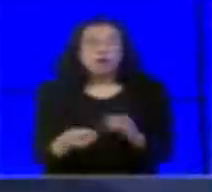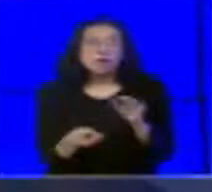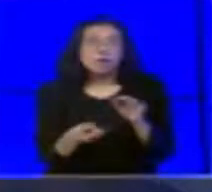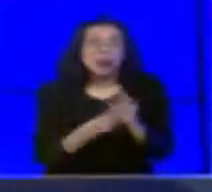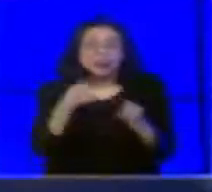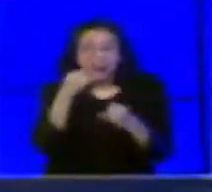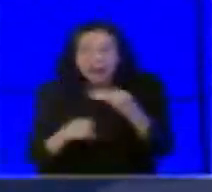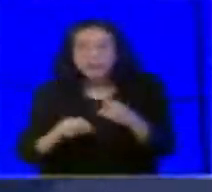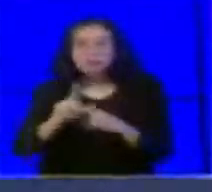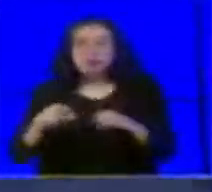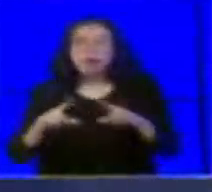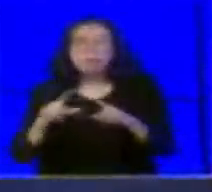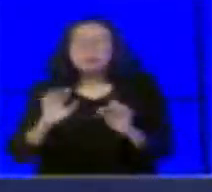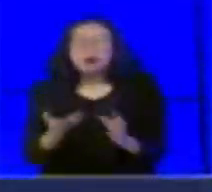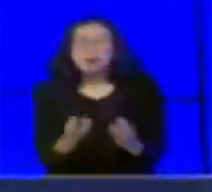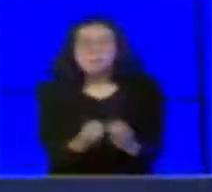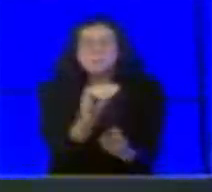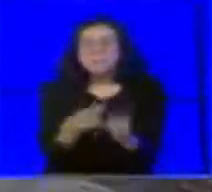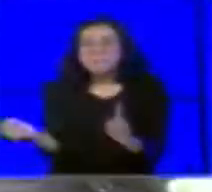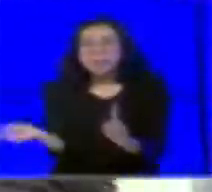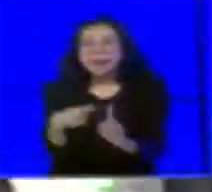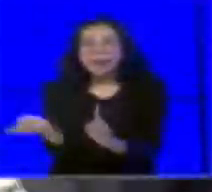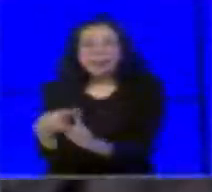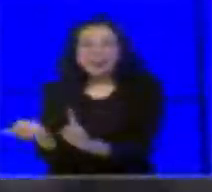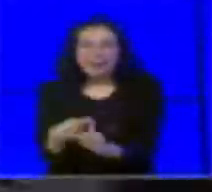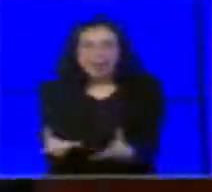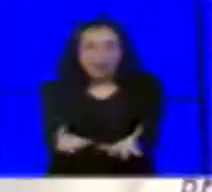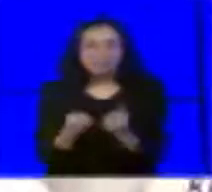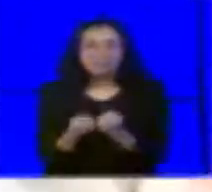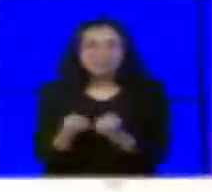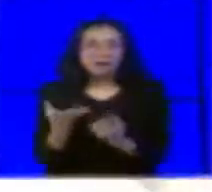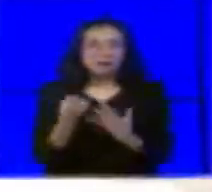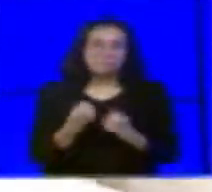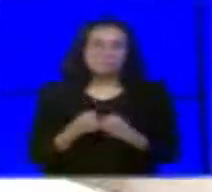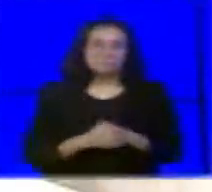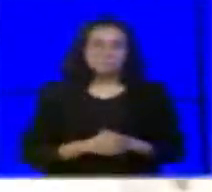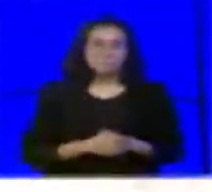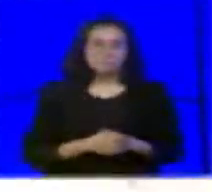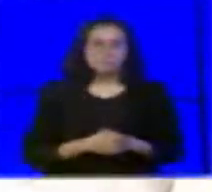untuk menjaga stok pangan. Dari Jakarta, Muhammad Olga, iNews, melaporkan.